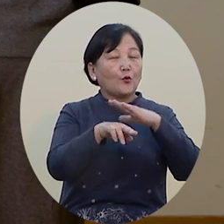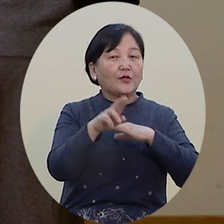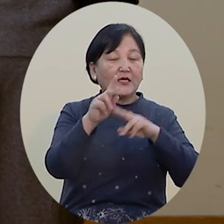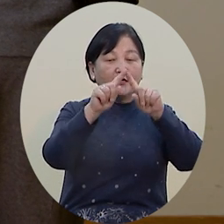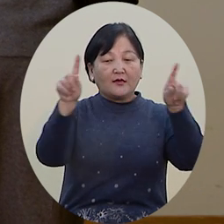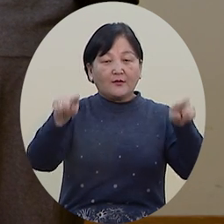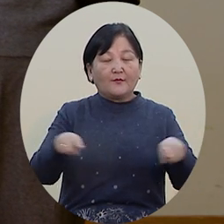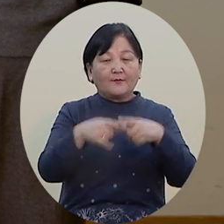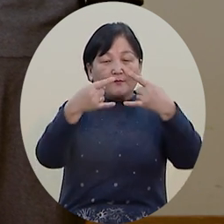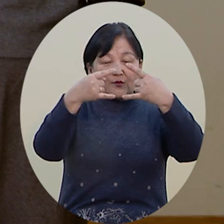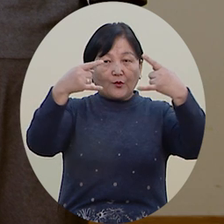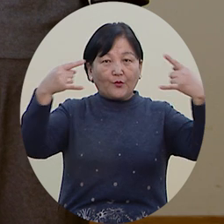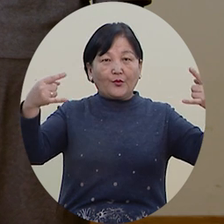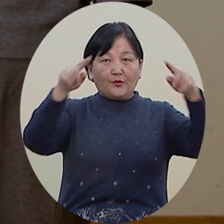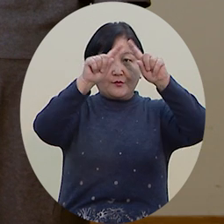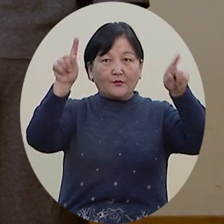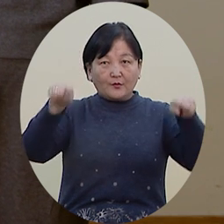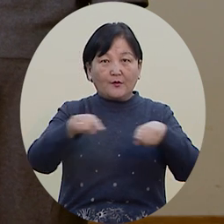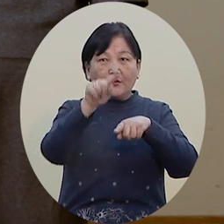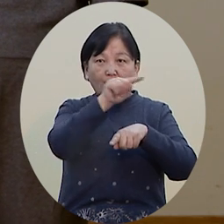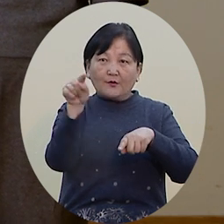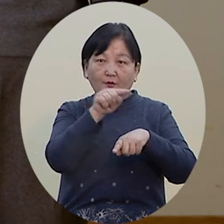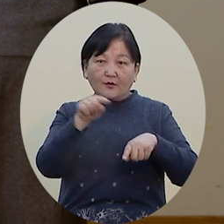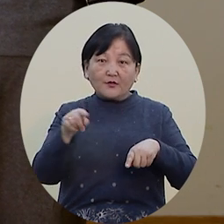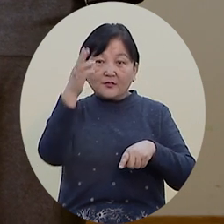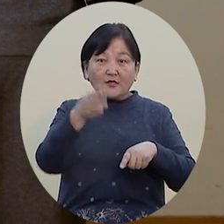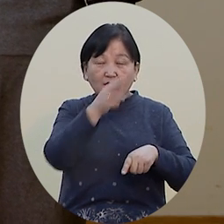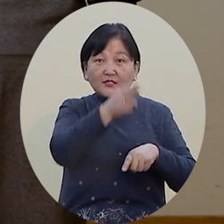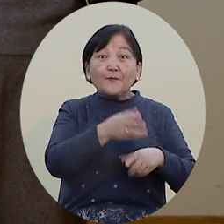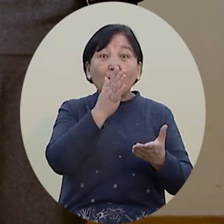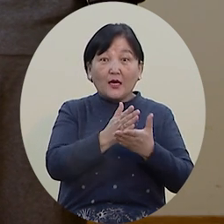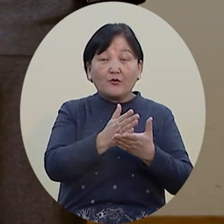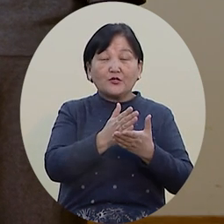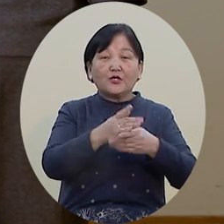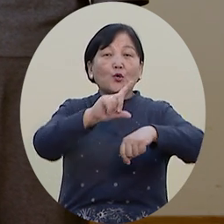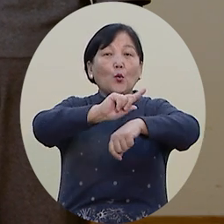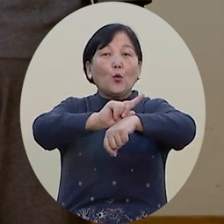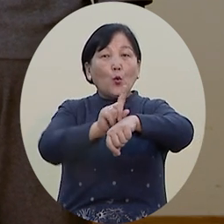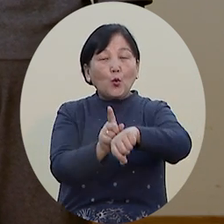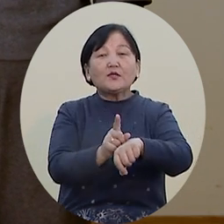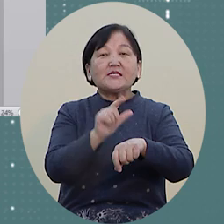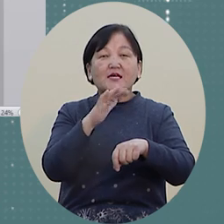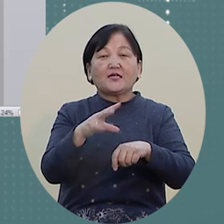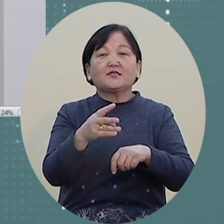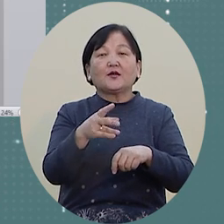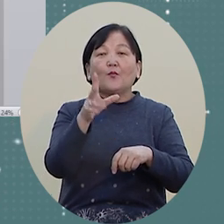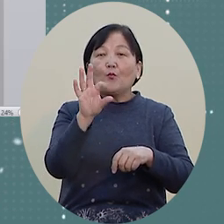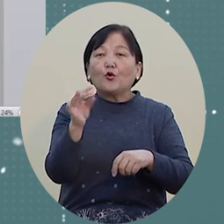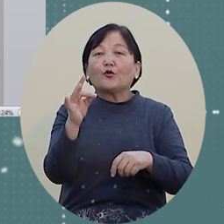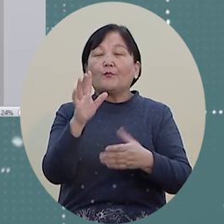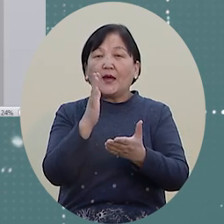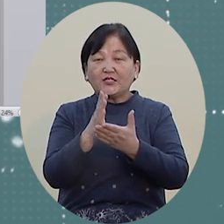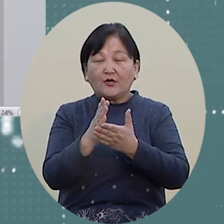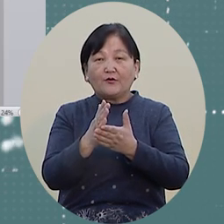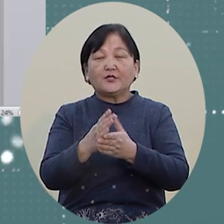бүгдээрээ заавал хугацаа гэсэн үг оруулна. За хугацаа гэсэн ерөнхий энэ нүдний доор бол яг нь. За гэр бүлийн